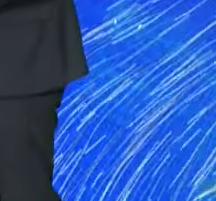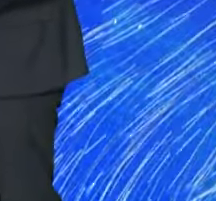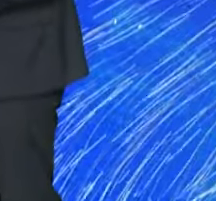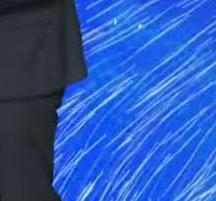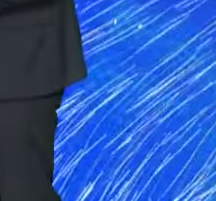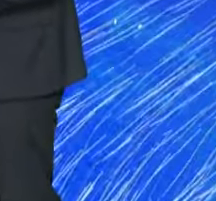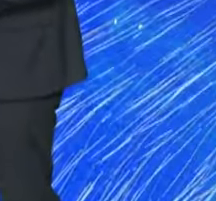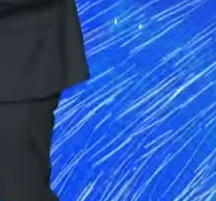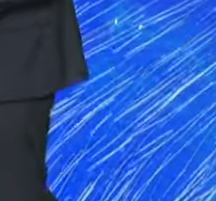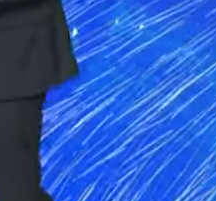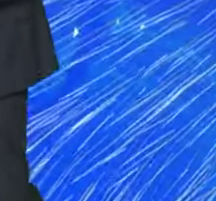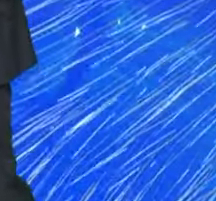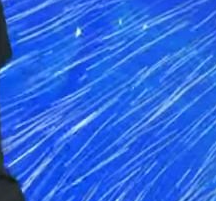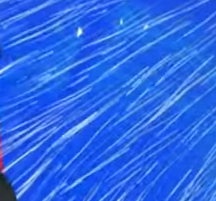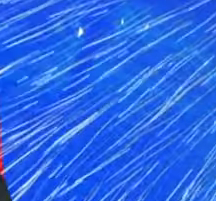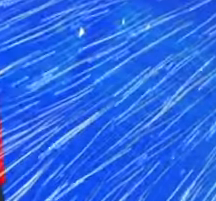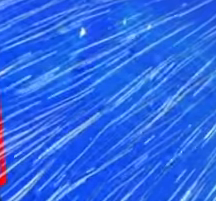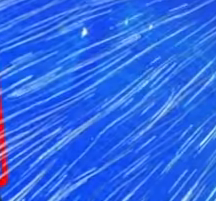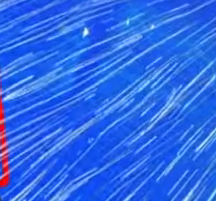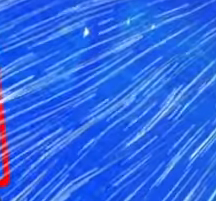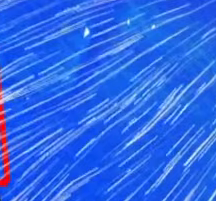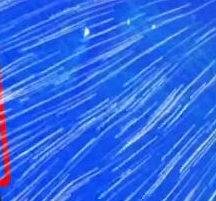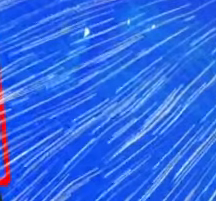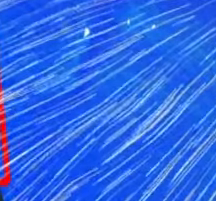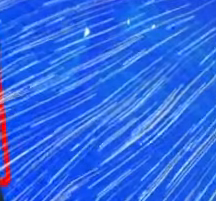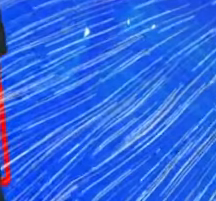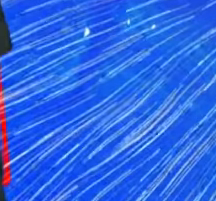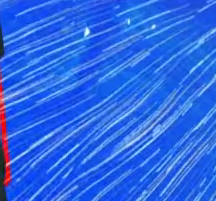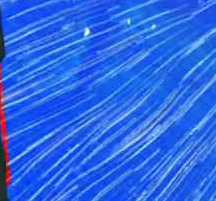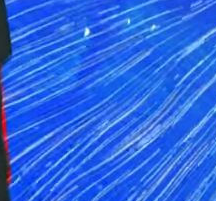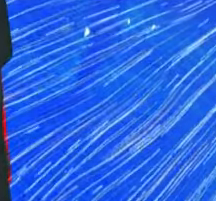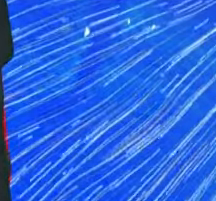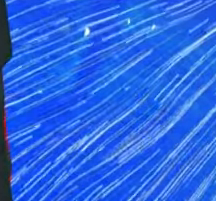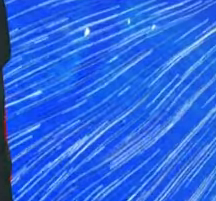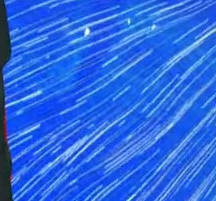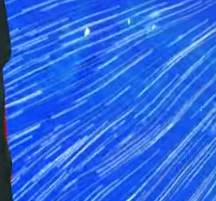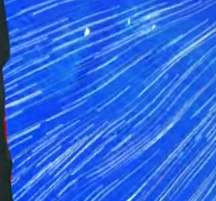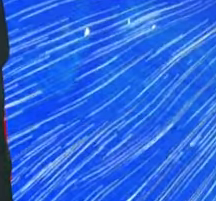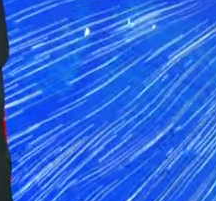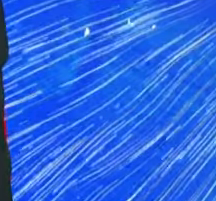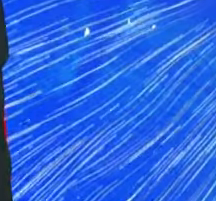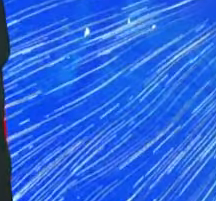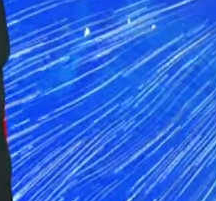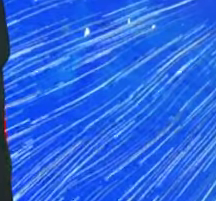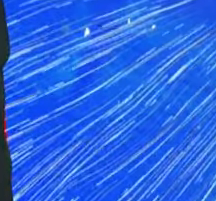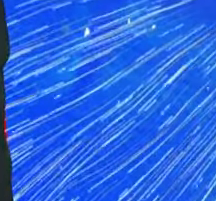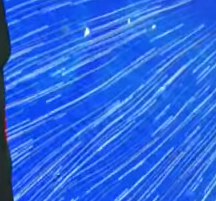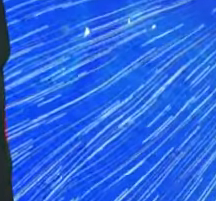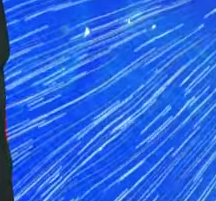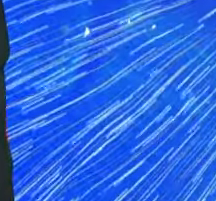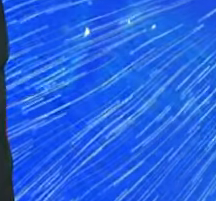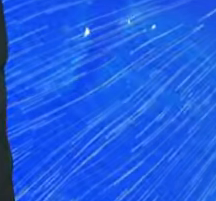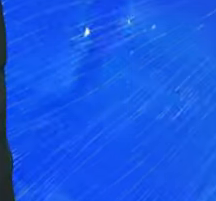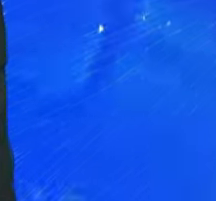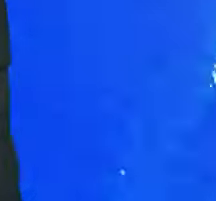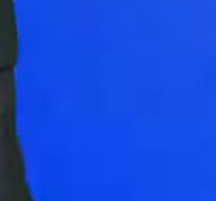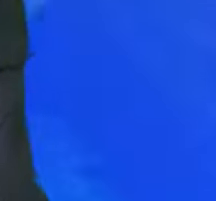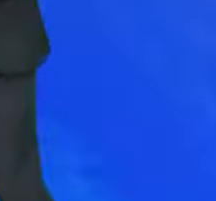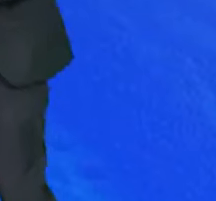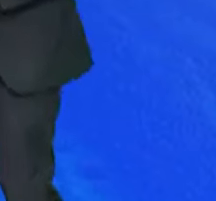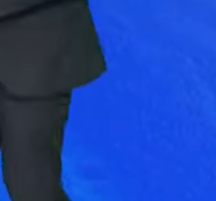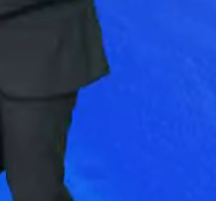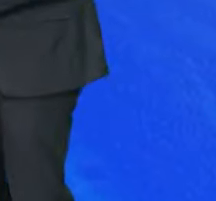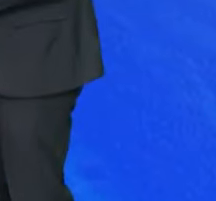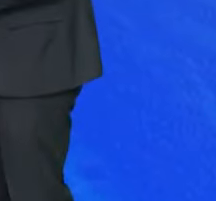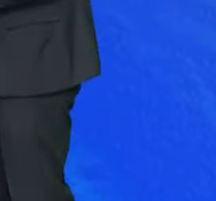pag-ihip ng easterlies sa ating buong kapuluan. Sa rainfall forecast ng The Weather Company para bukas, Miyerkules, sa Mindanao, may kaunting